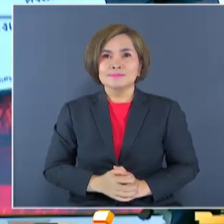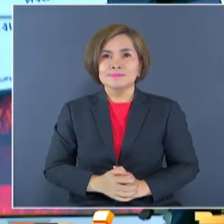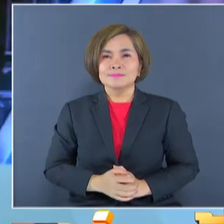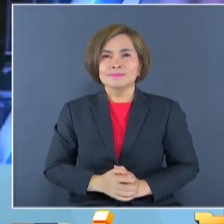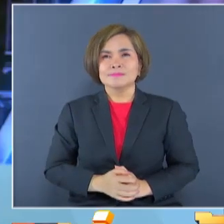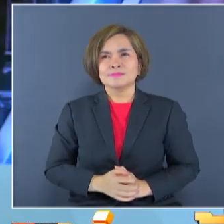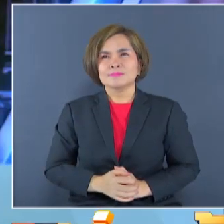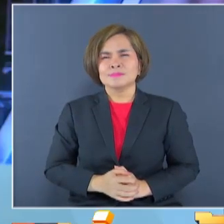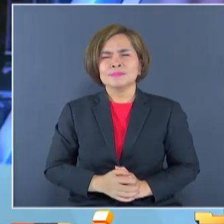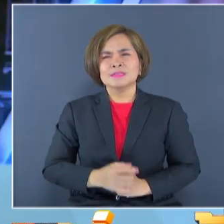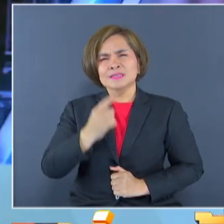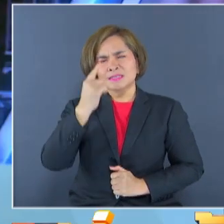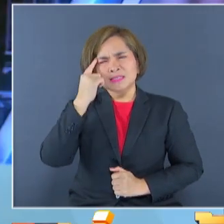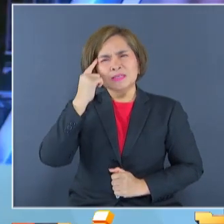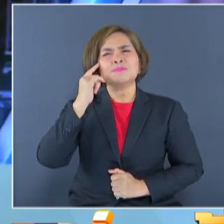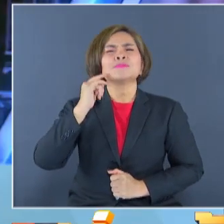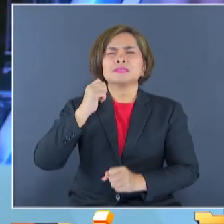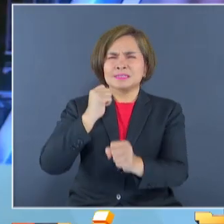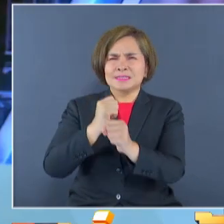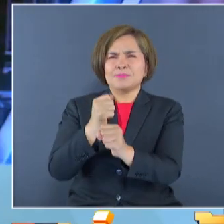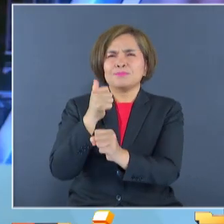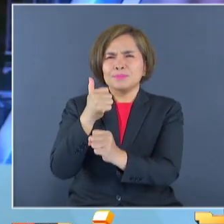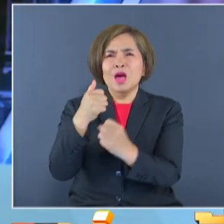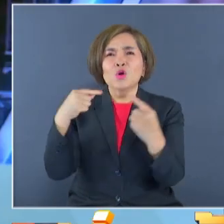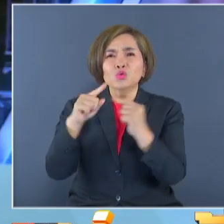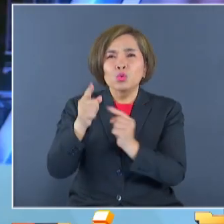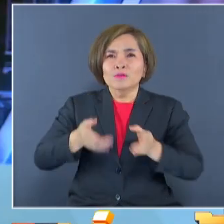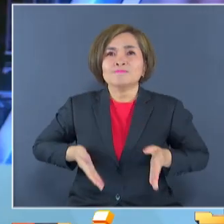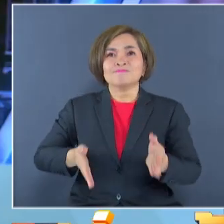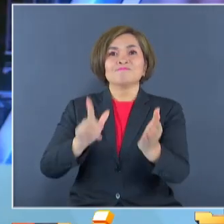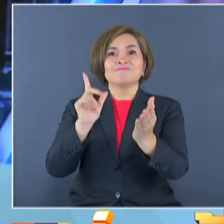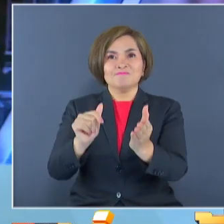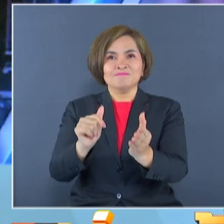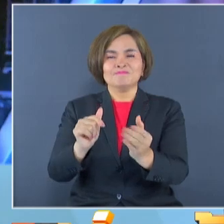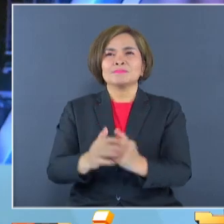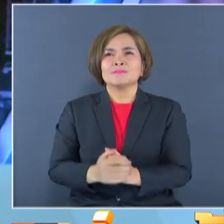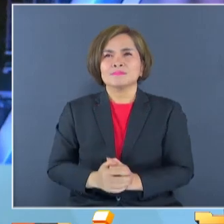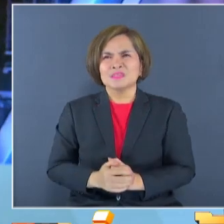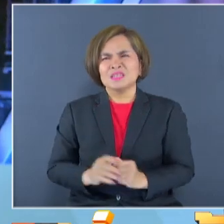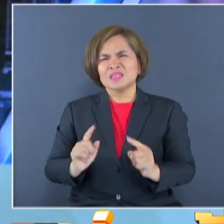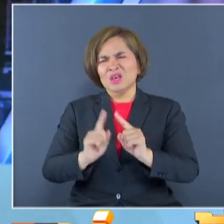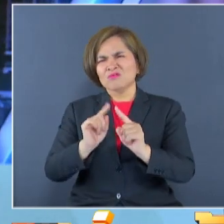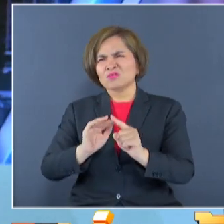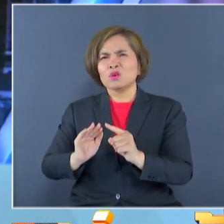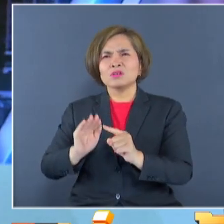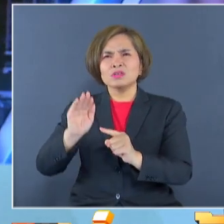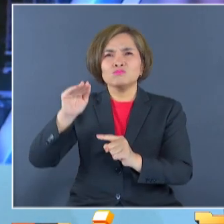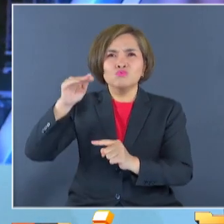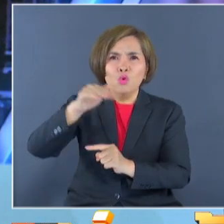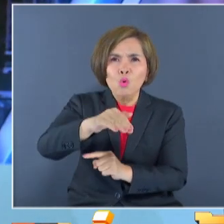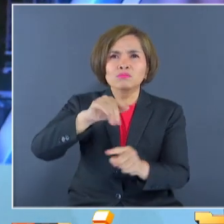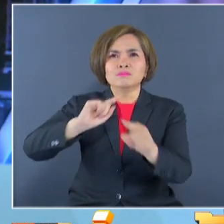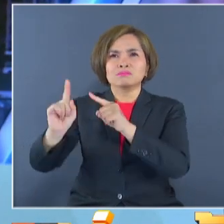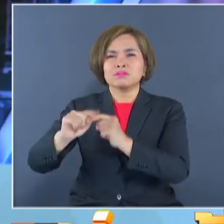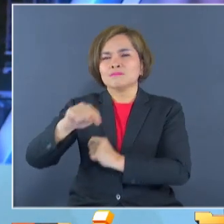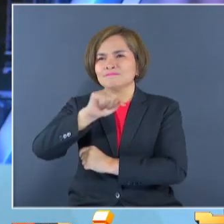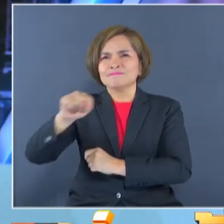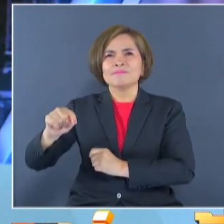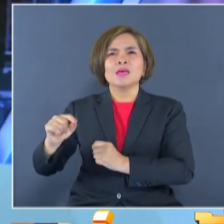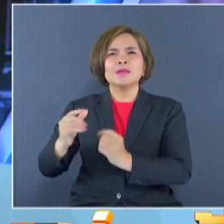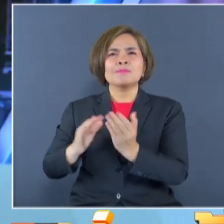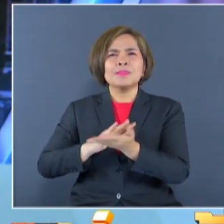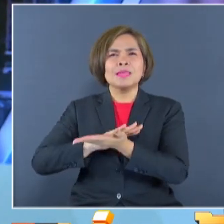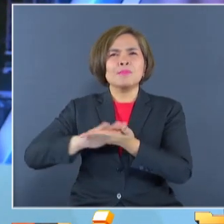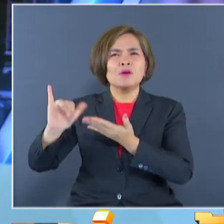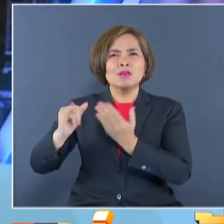มความเป็ไปได้ เฉพาะเส้นทางสายหัก แต่ทางขึนลงไหแงยไเศษ crAB też เป็นไปได้ เฉพาะง